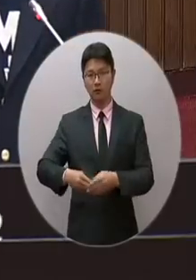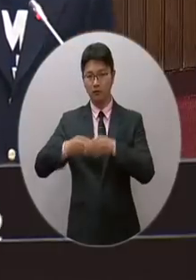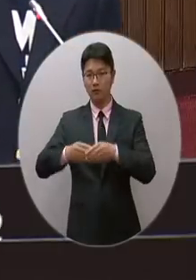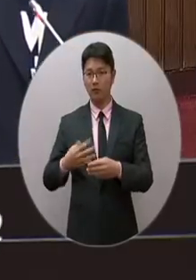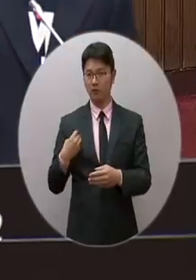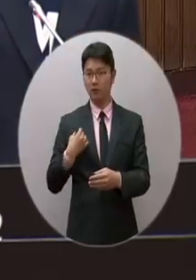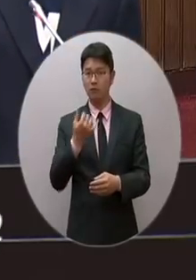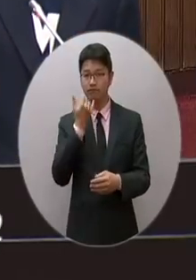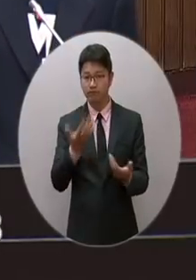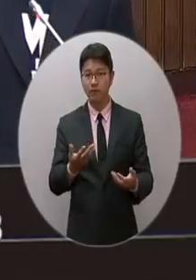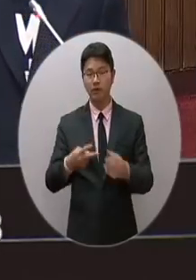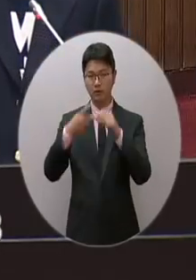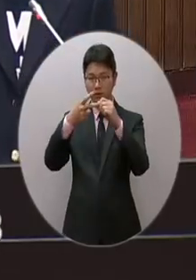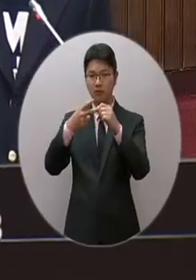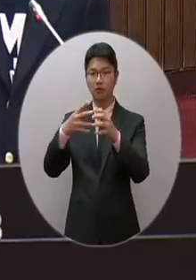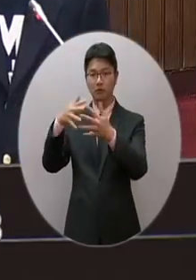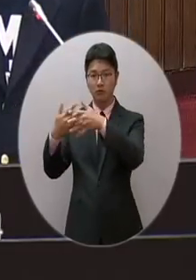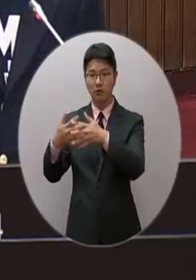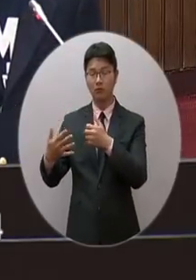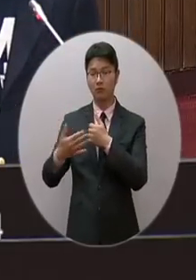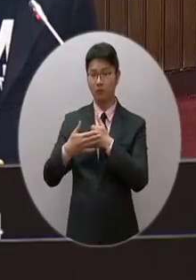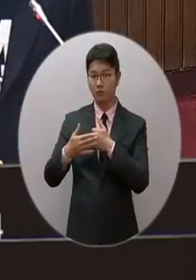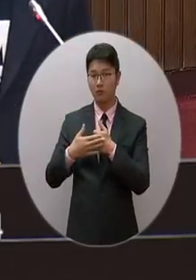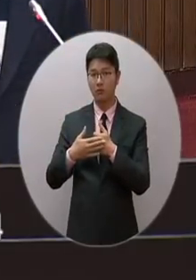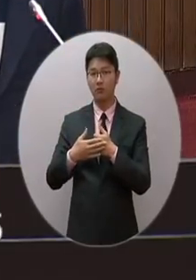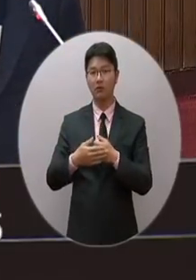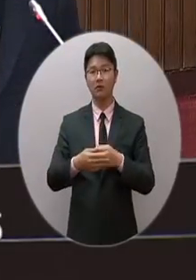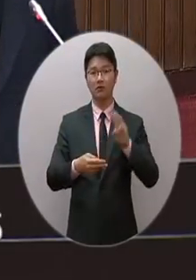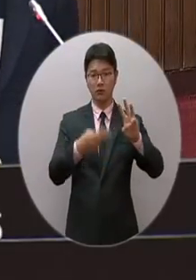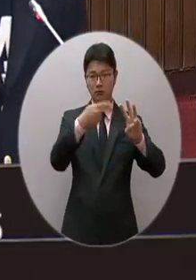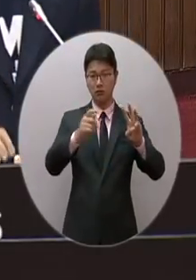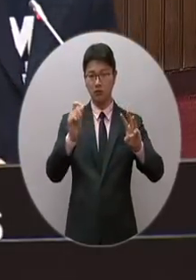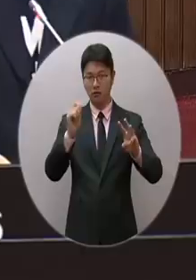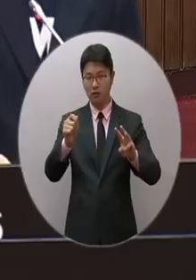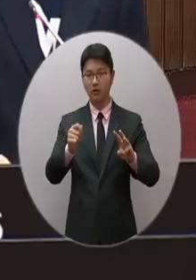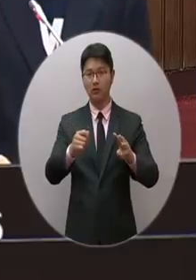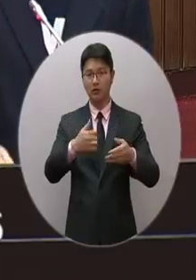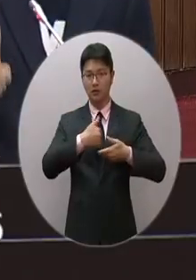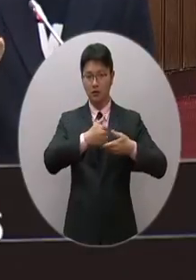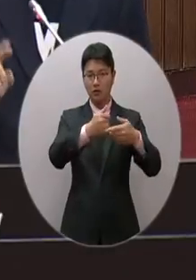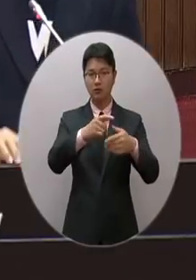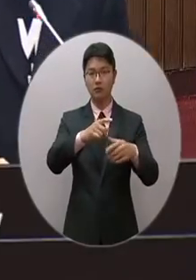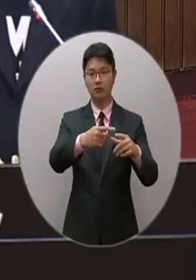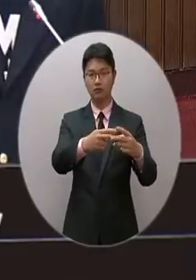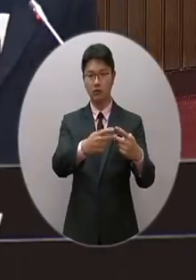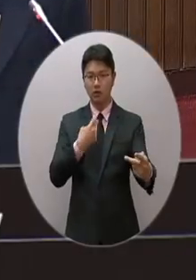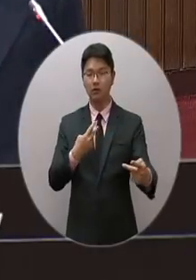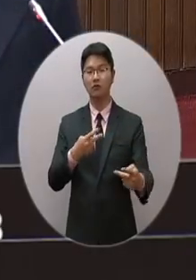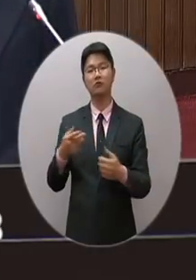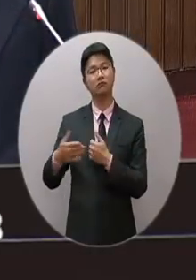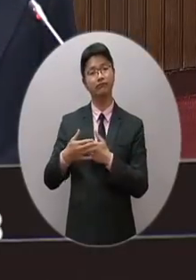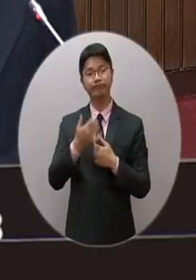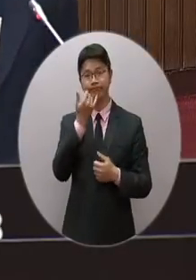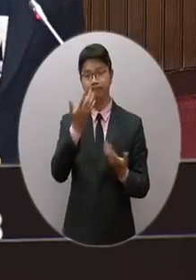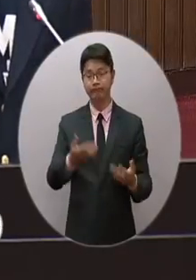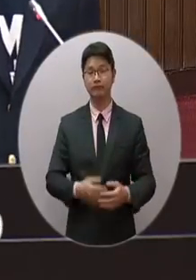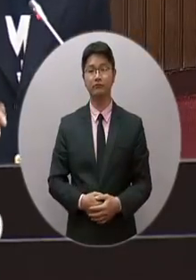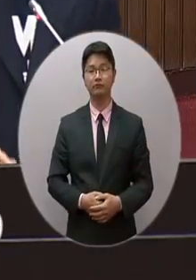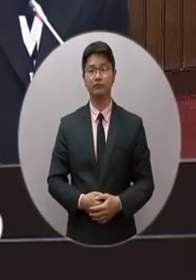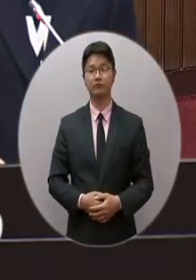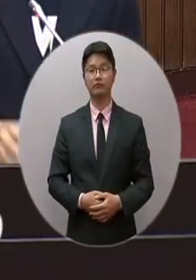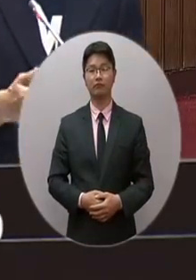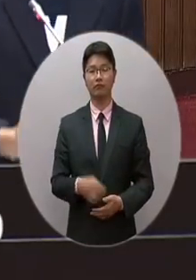个，美国帮助我们这次 WHA 的门票拿得到。我们看到黄之翰来这